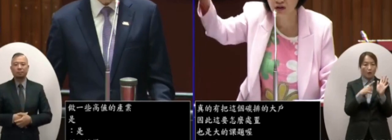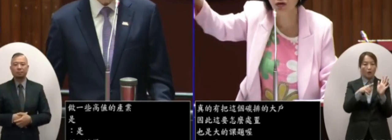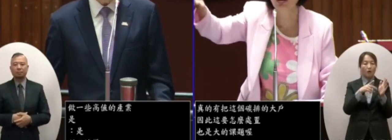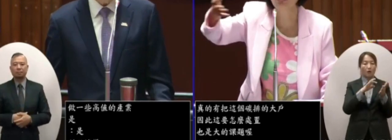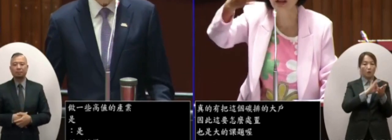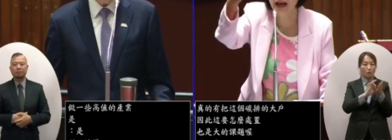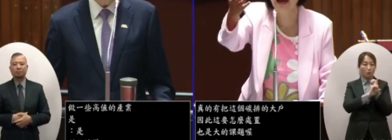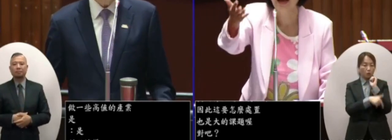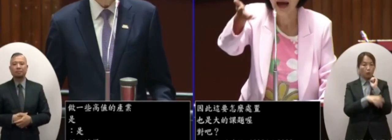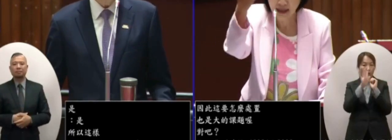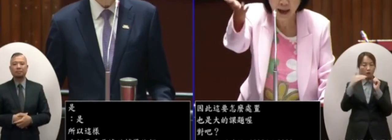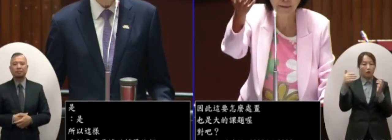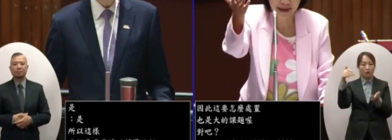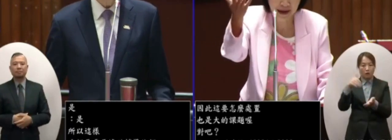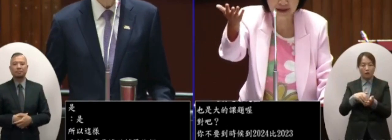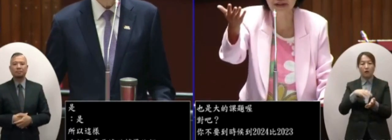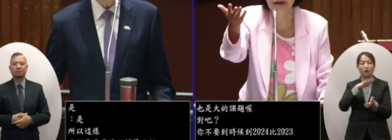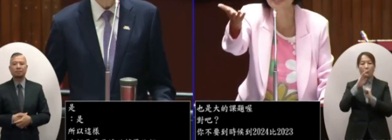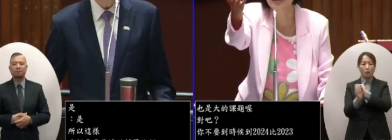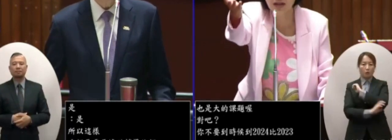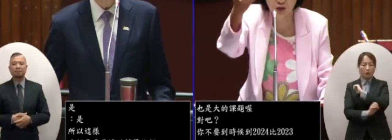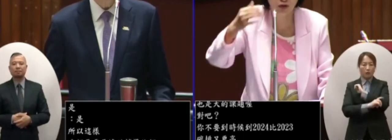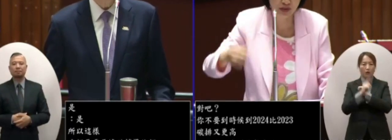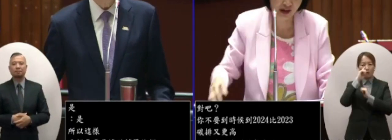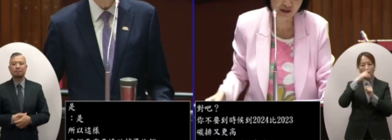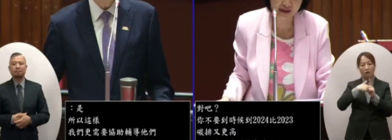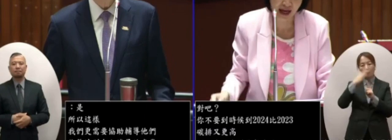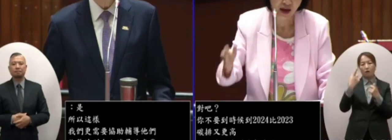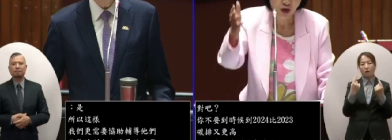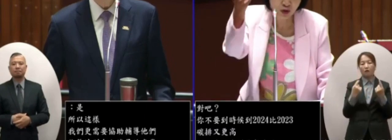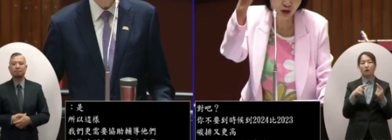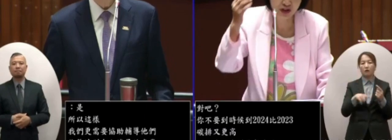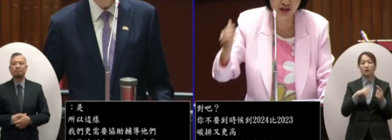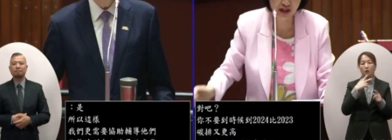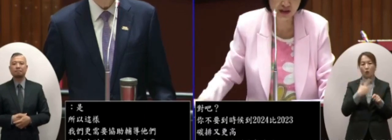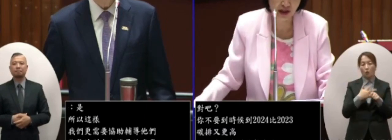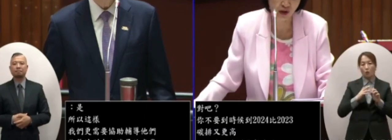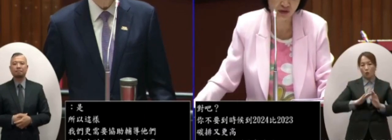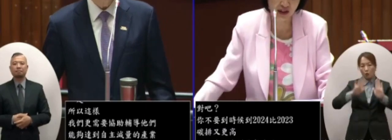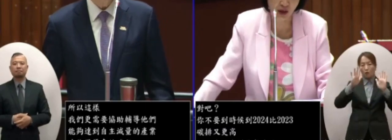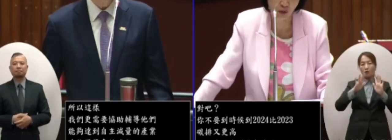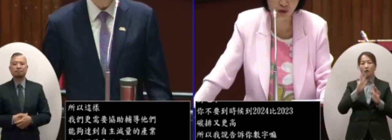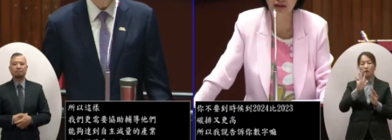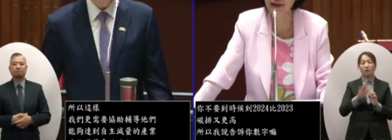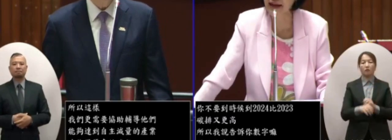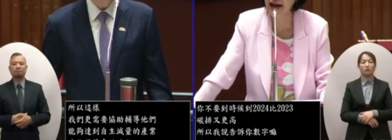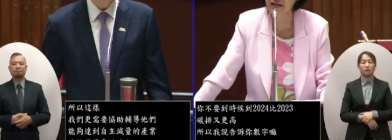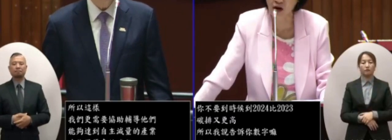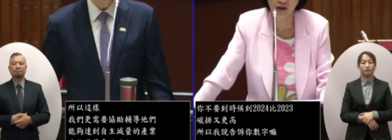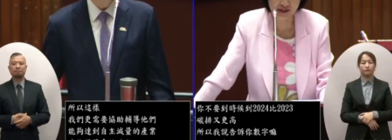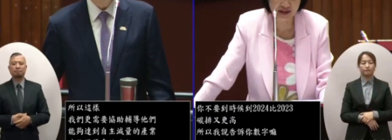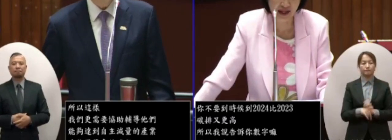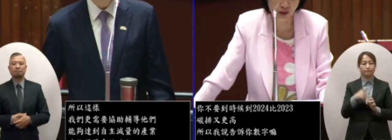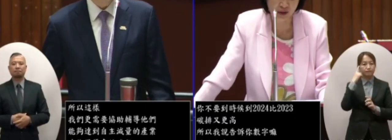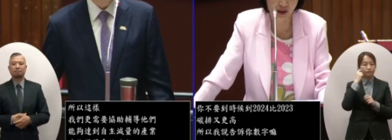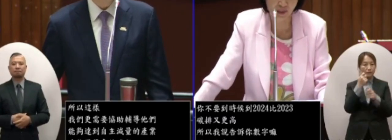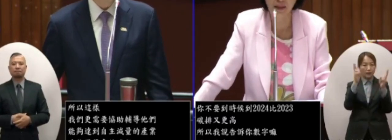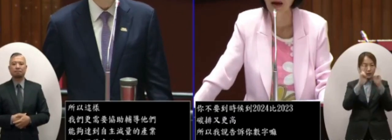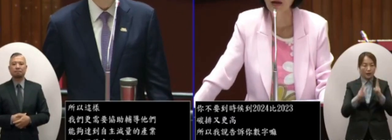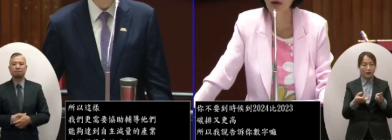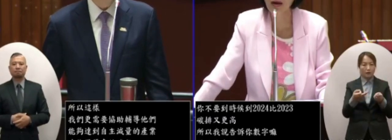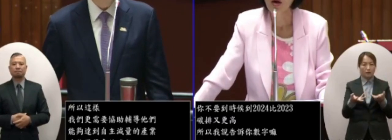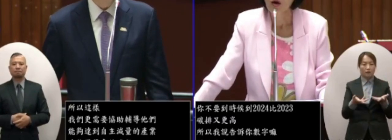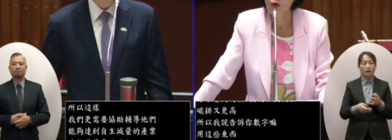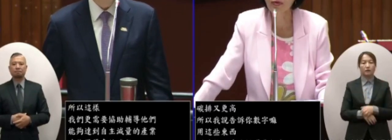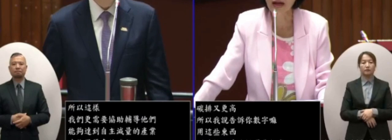看碳排量还是很高，且像技术又这么样发达，最后的时间真的很有限呐、啊。我确实啊，大家还是考虑到电价的问题嘛。因为郭